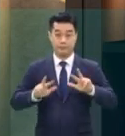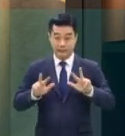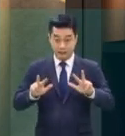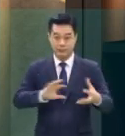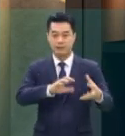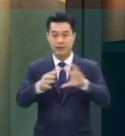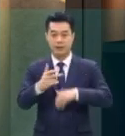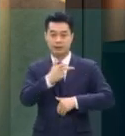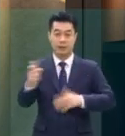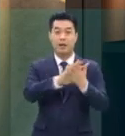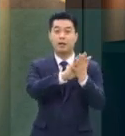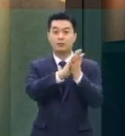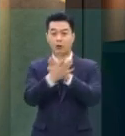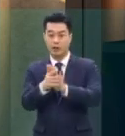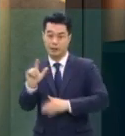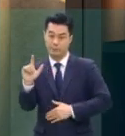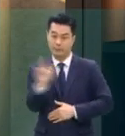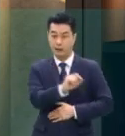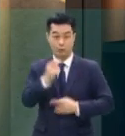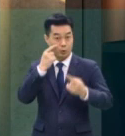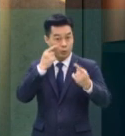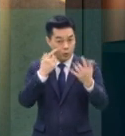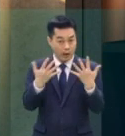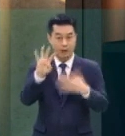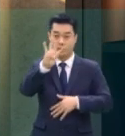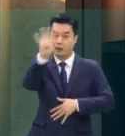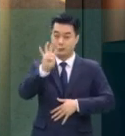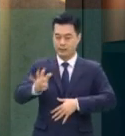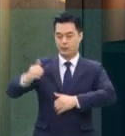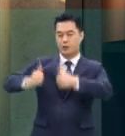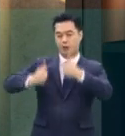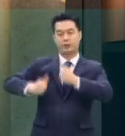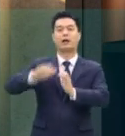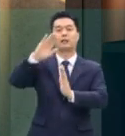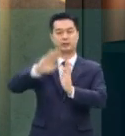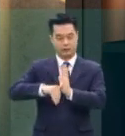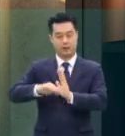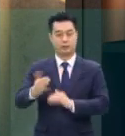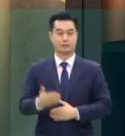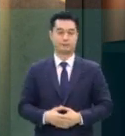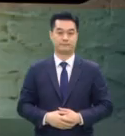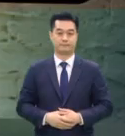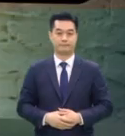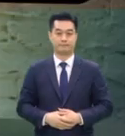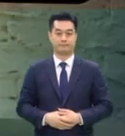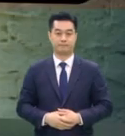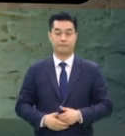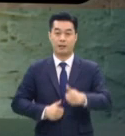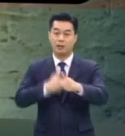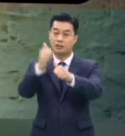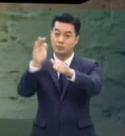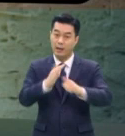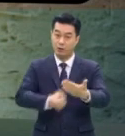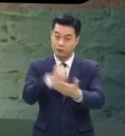지금 세계는 대전환을 얼마나 빠르고 과감하게 하는지 경쟁하는 시대입니다 승부는